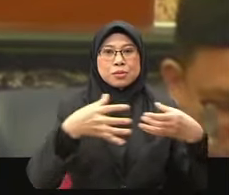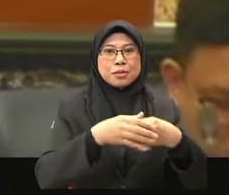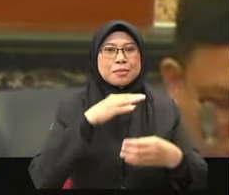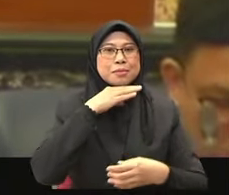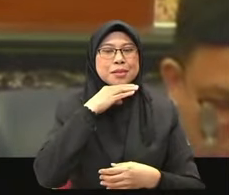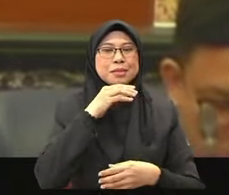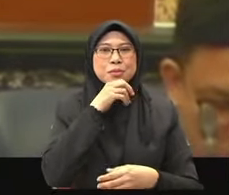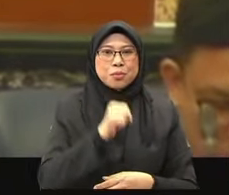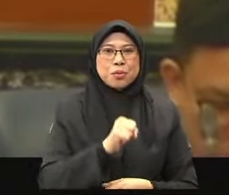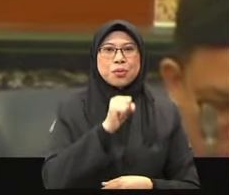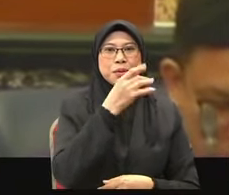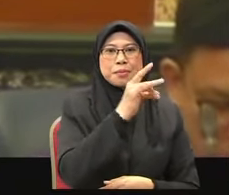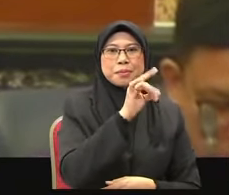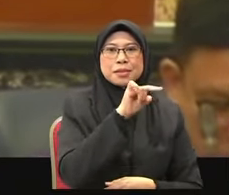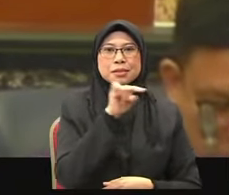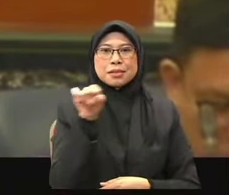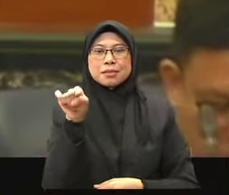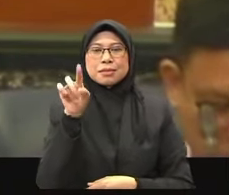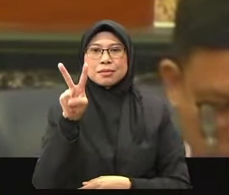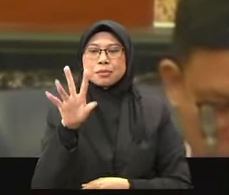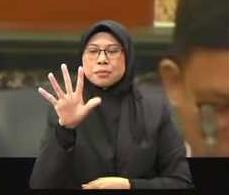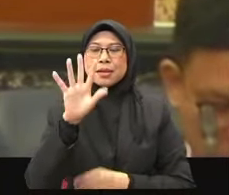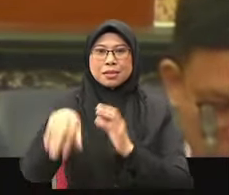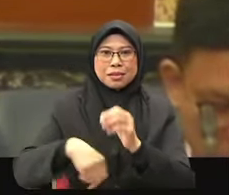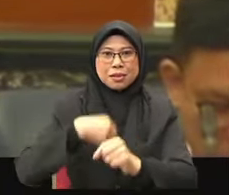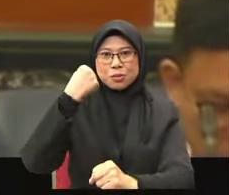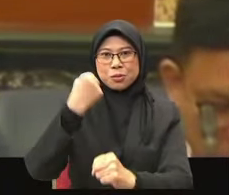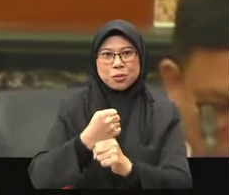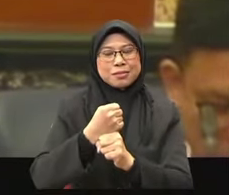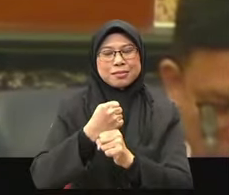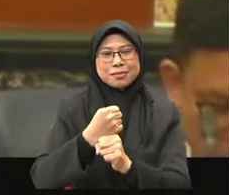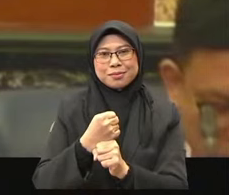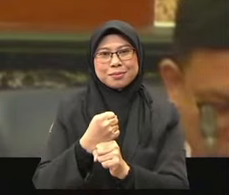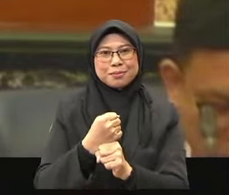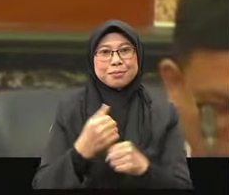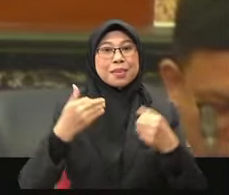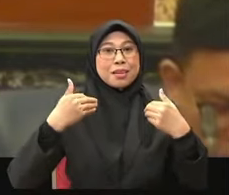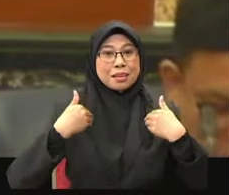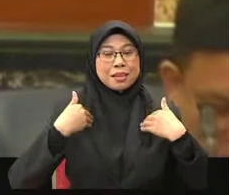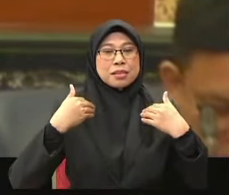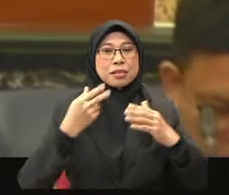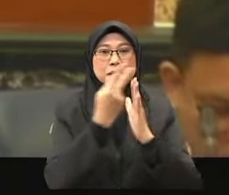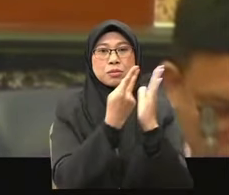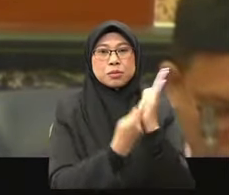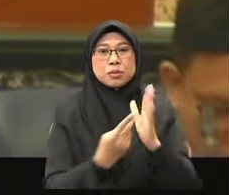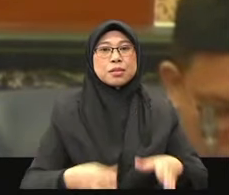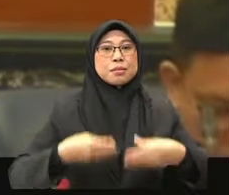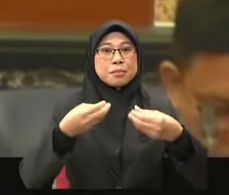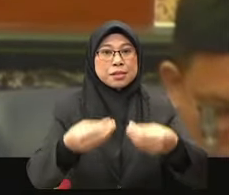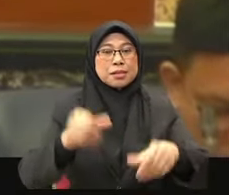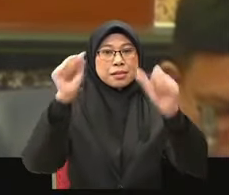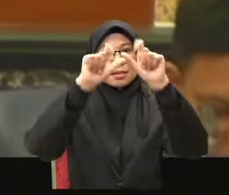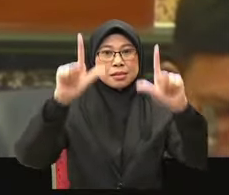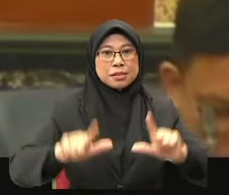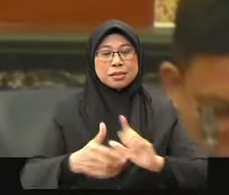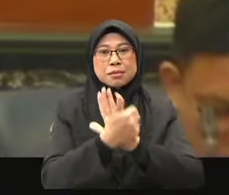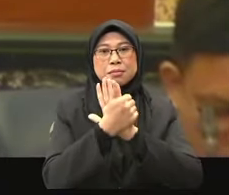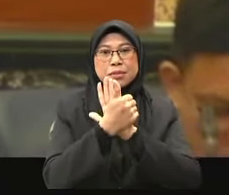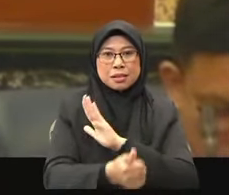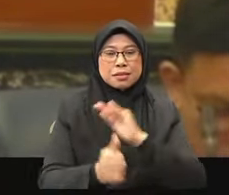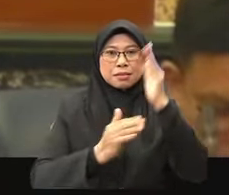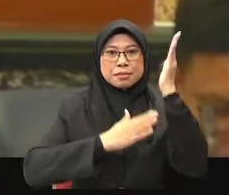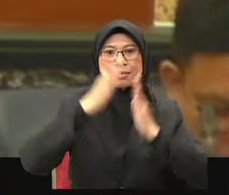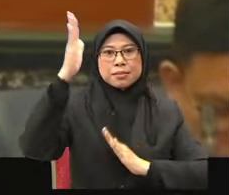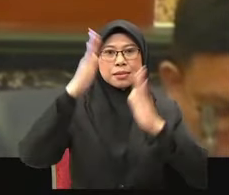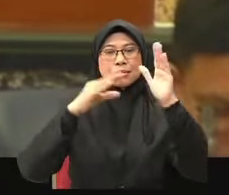Setiap kaum negara ini kaya dengan warisan budaya dan setiap bangsa mempunyai keunikan budayanya yang tersendiri. Kalau di Sarawak, kita mempunyai banyak